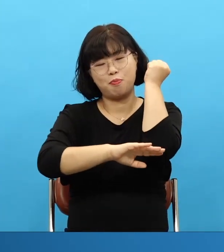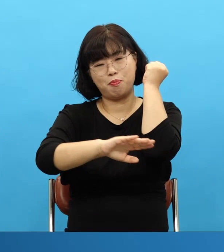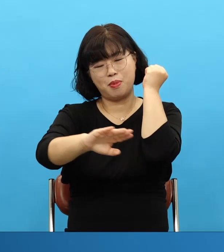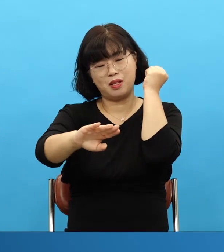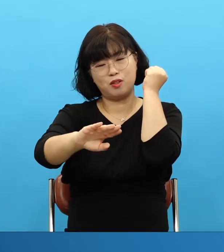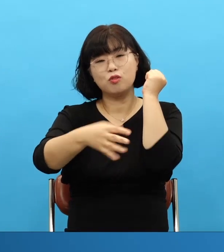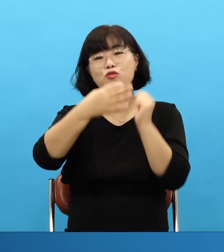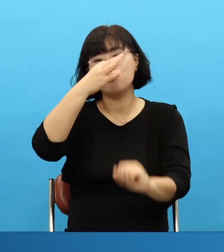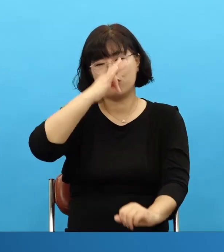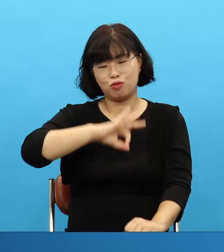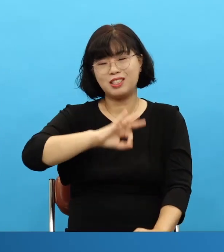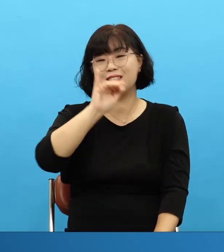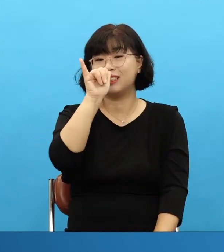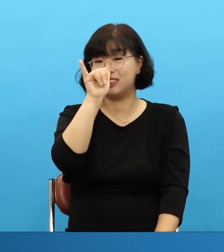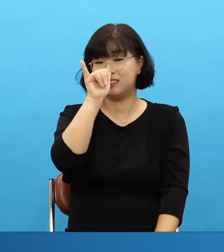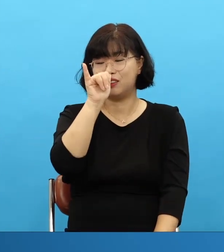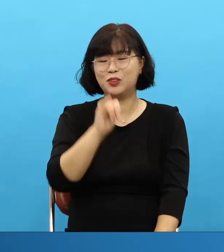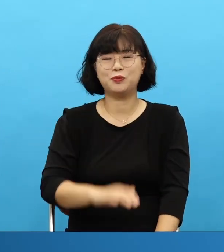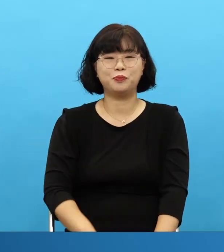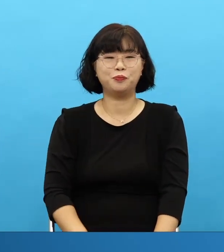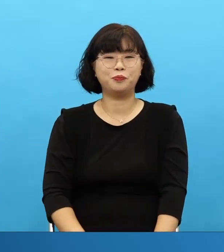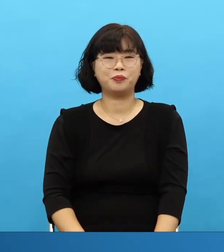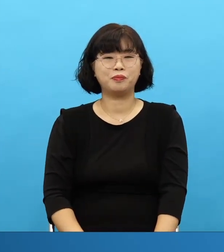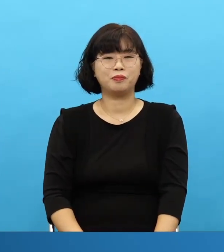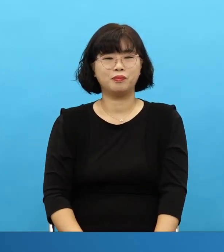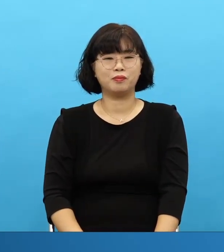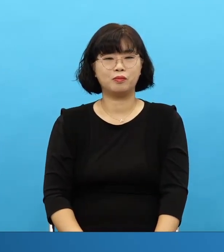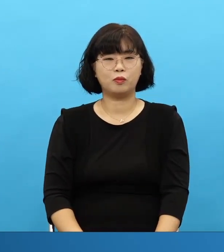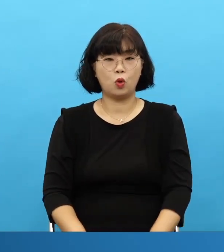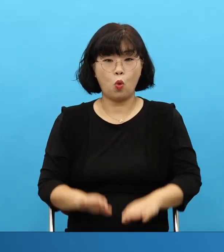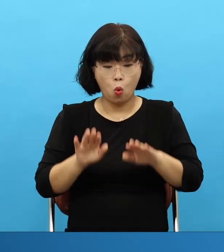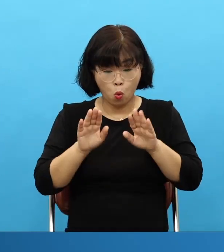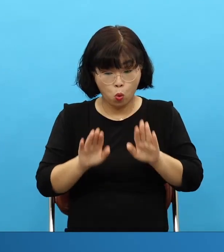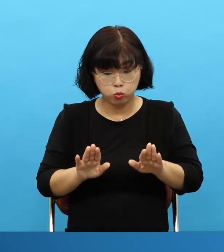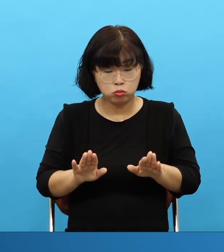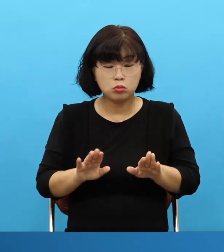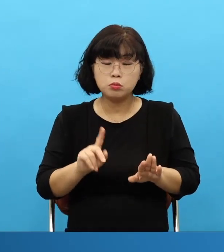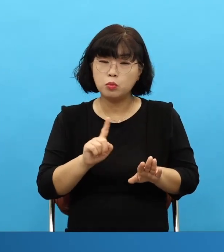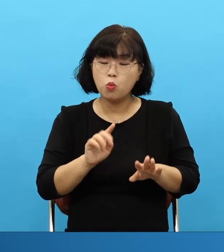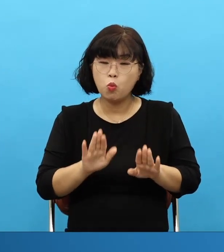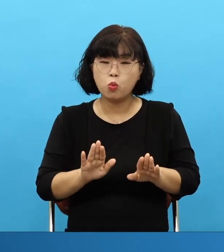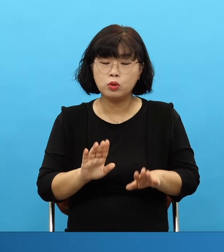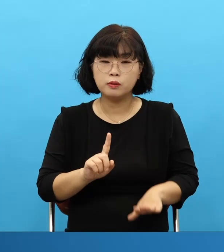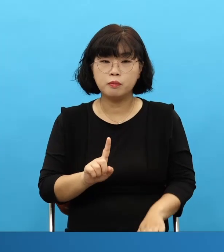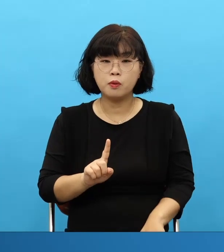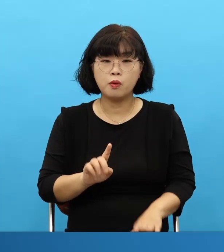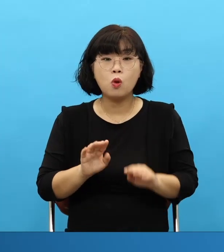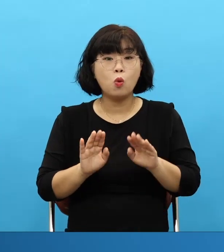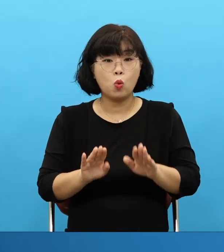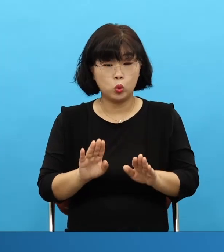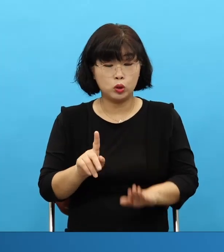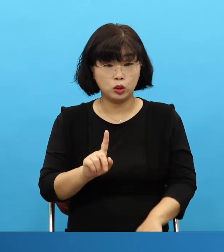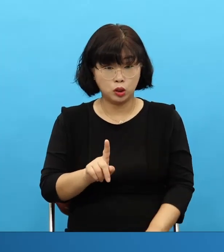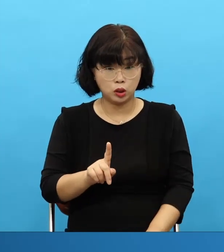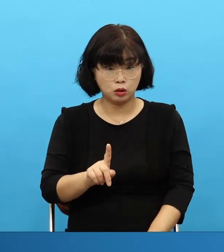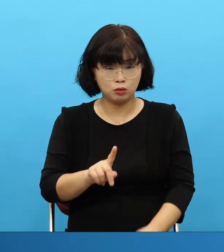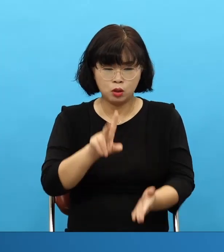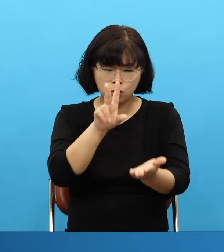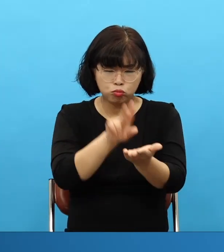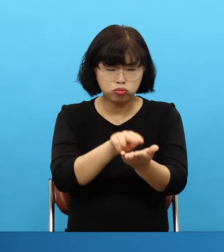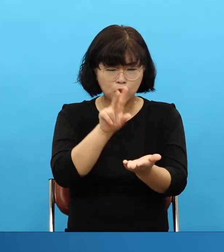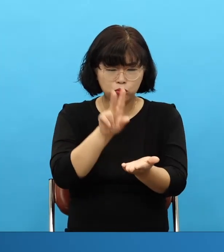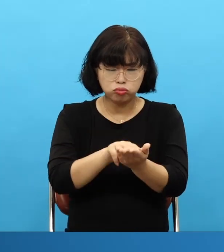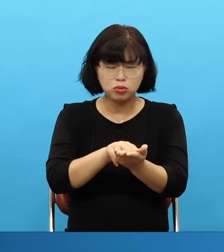그러면 우리의 오늘은 뭡니까? And if that's the case, then what is our today? 우리의 오늘은 사실은 문제도